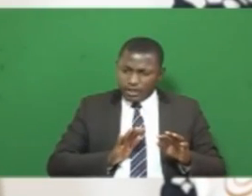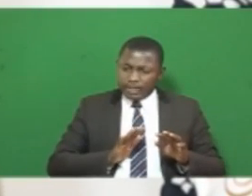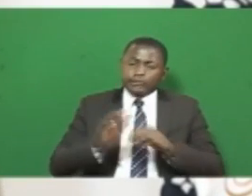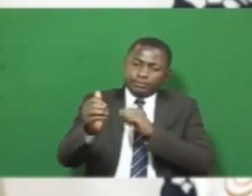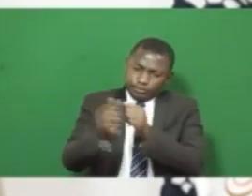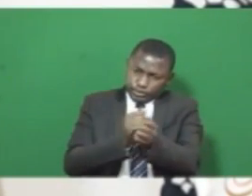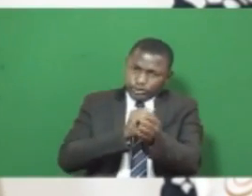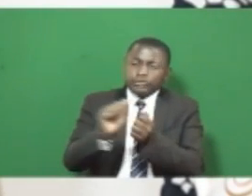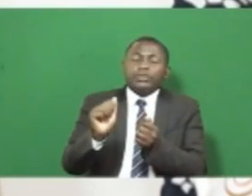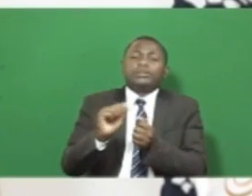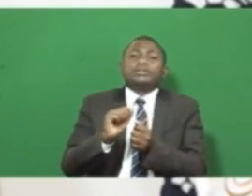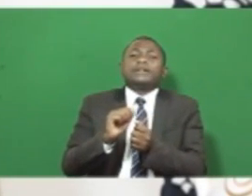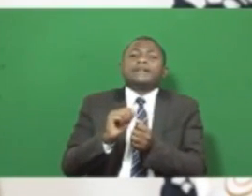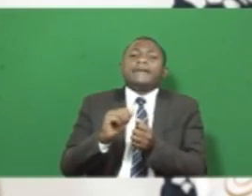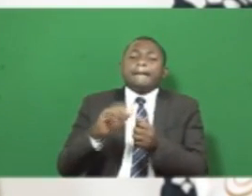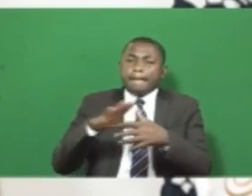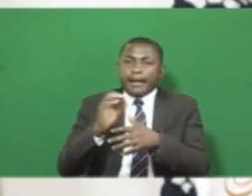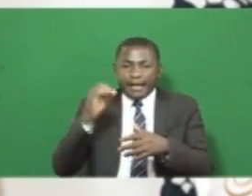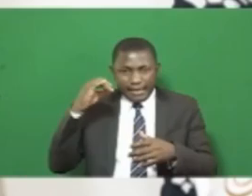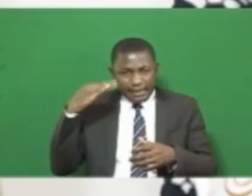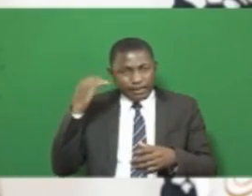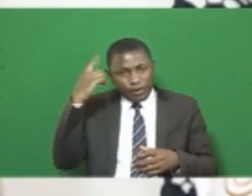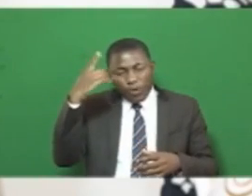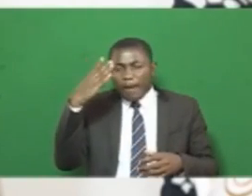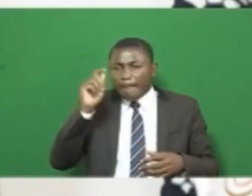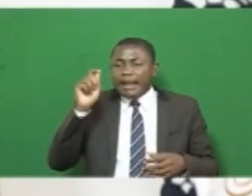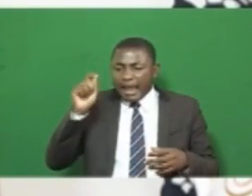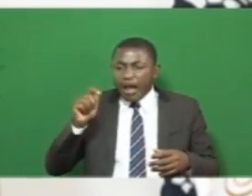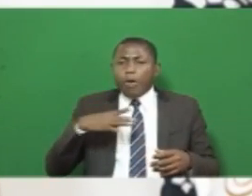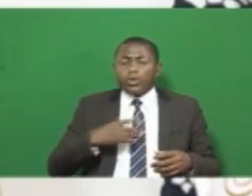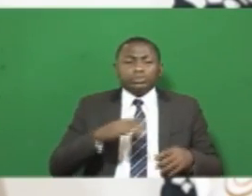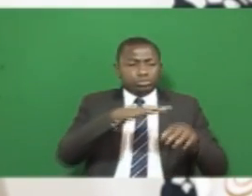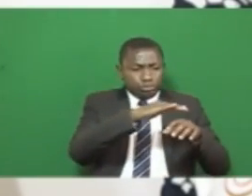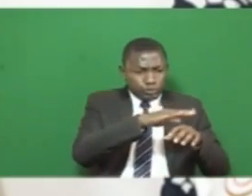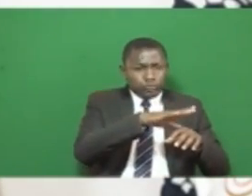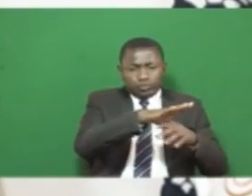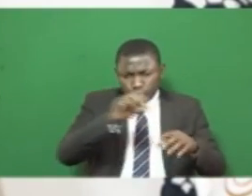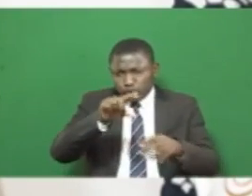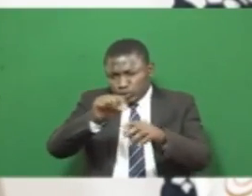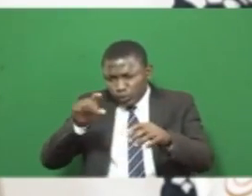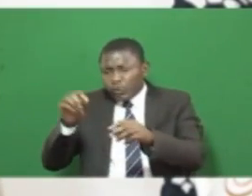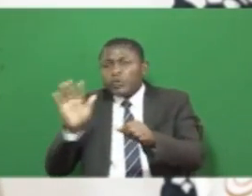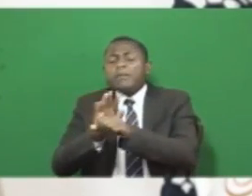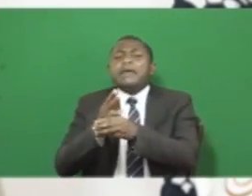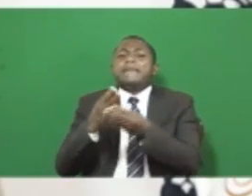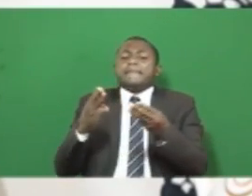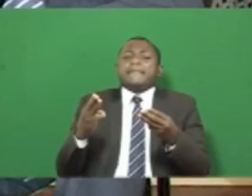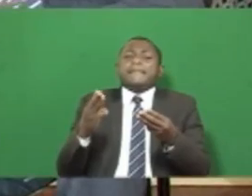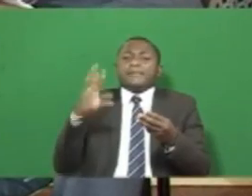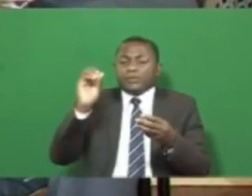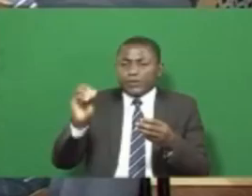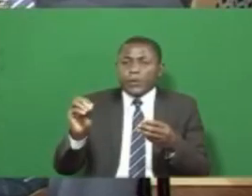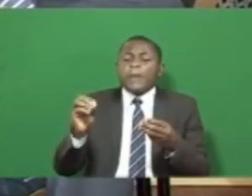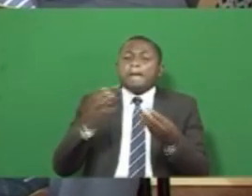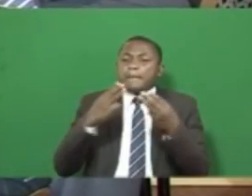chaari kungoita manje pazvisikwa zvamwari ari kutsvaga vekuparadzwa navo kuti angosotesa mwari makabhoda kuti chero